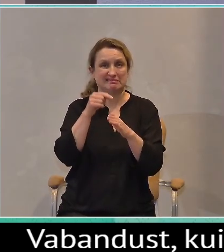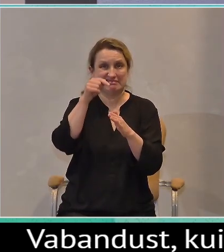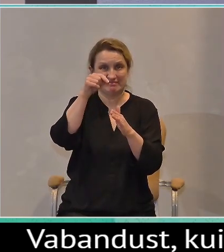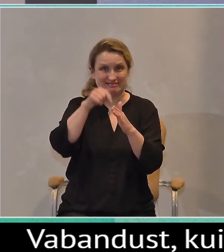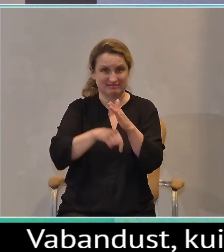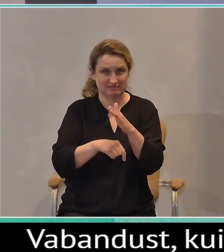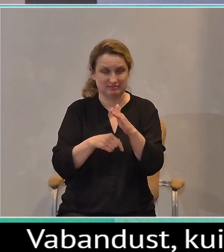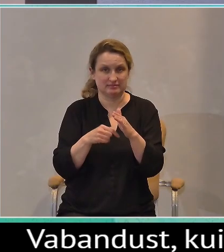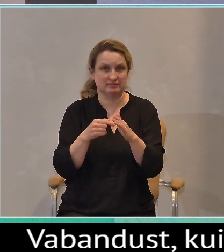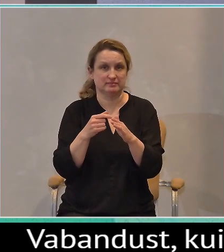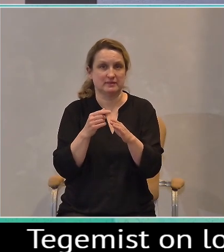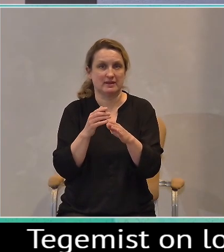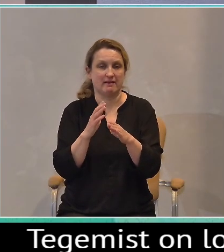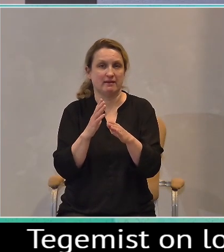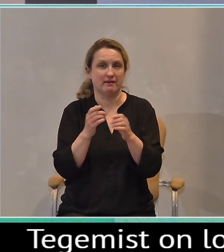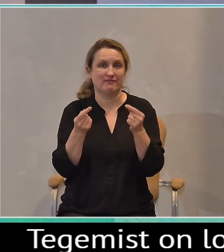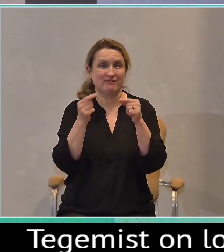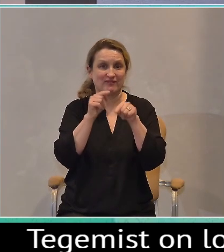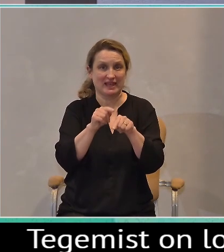abil naharakkudesse.